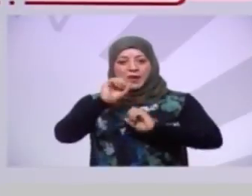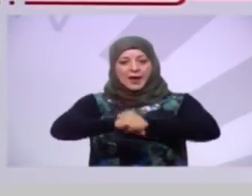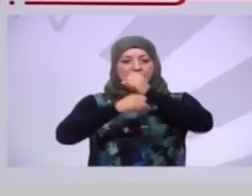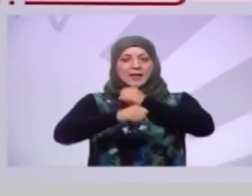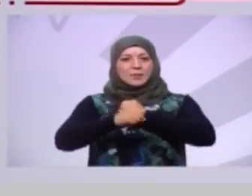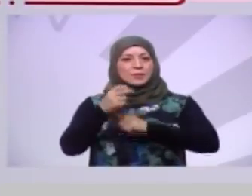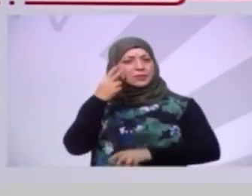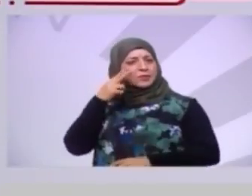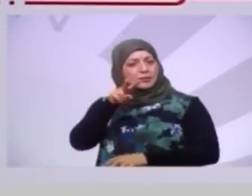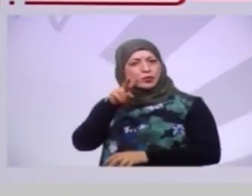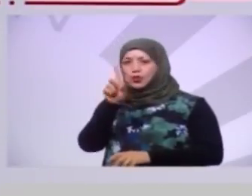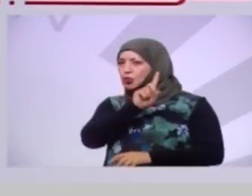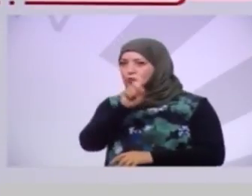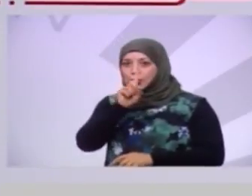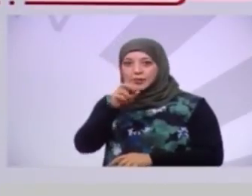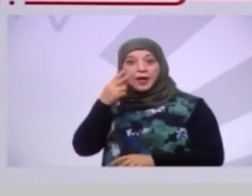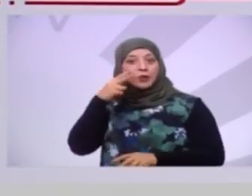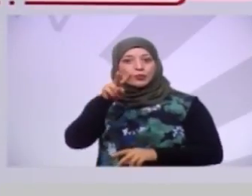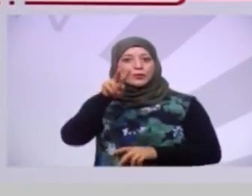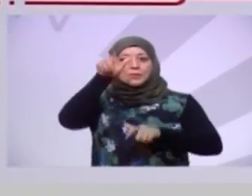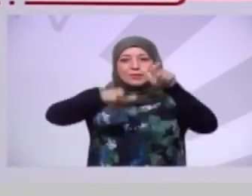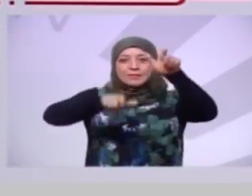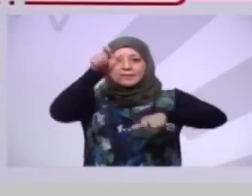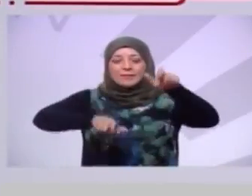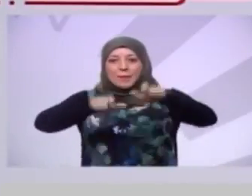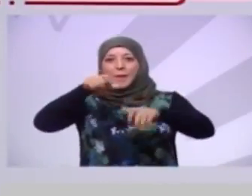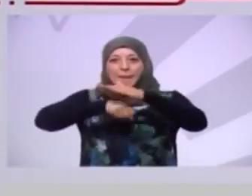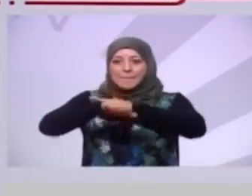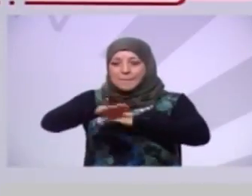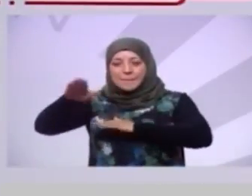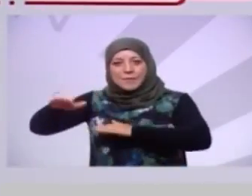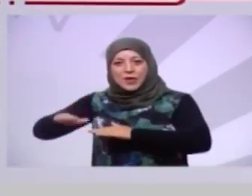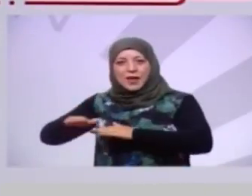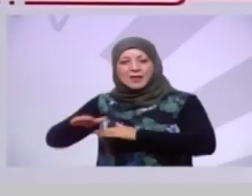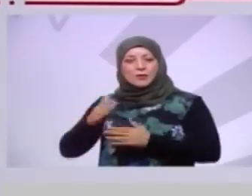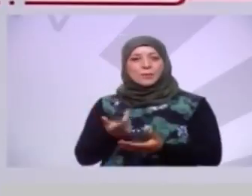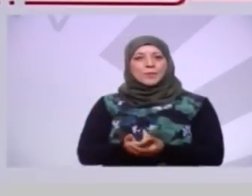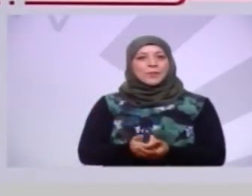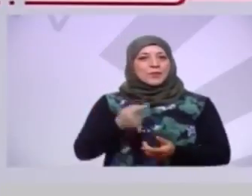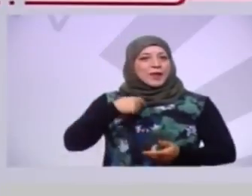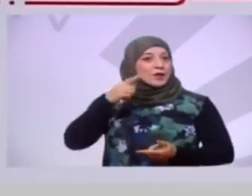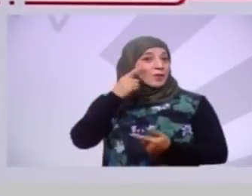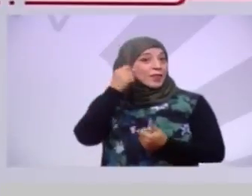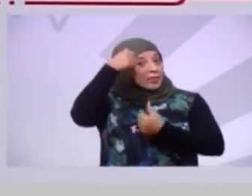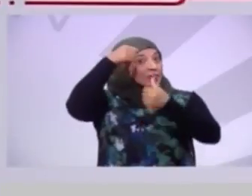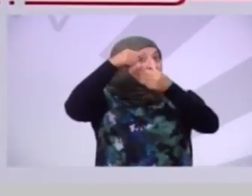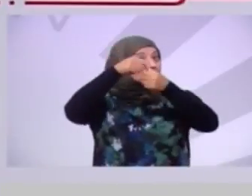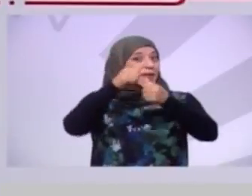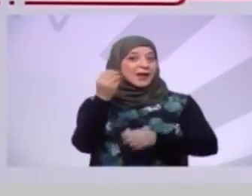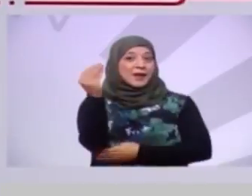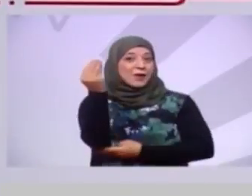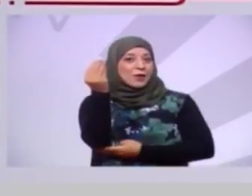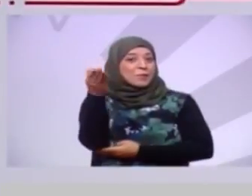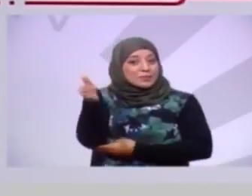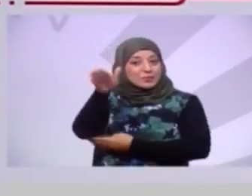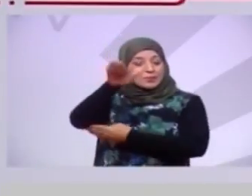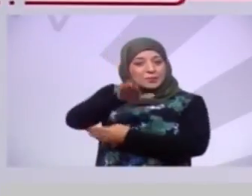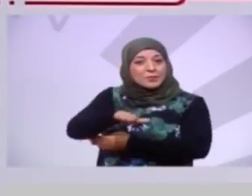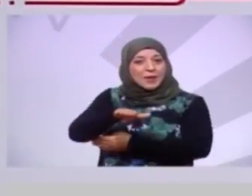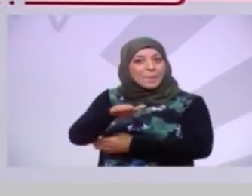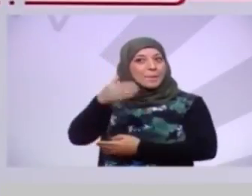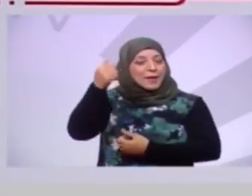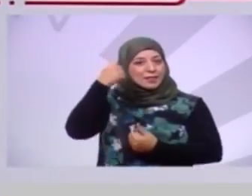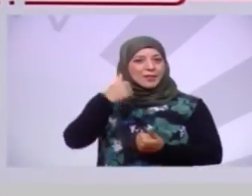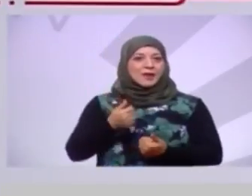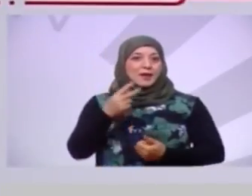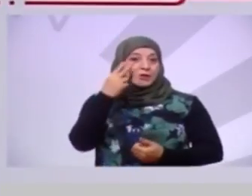اليكم انا انظر الى ابناءكم اليكم في عيون شهد العرس تلميذا انظر